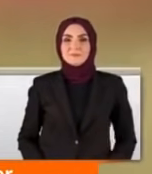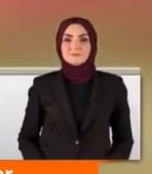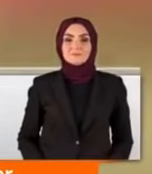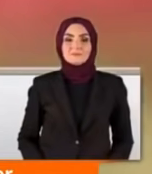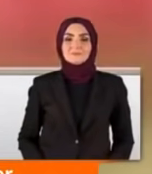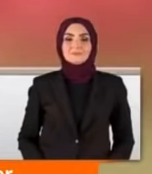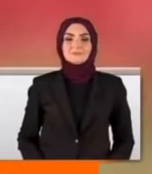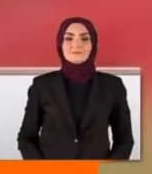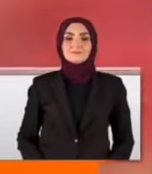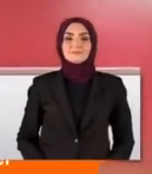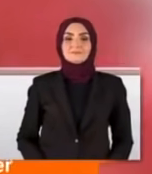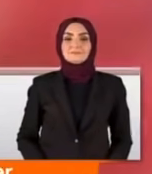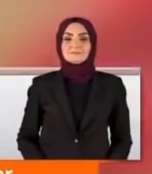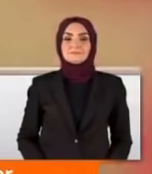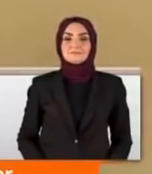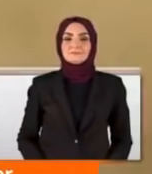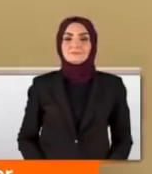Sorry sorry diyorsun da niye iniyorsun buraya?